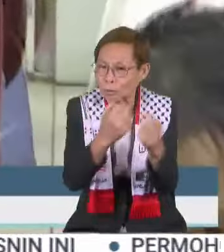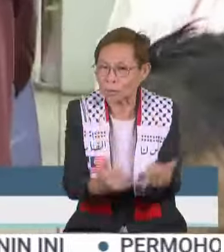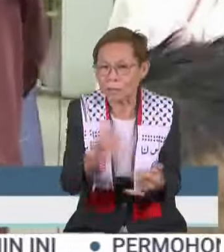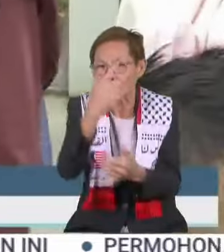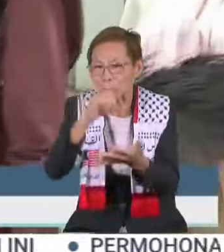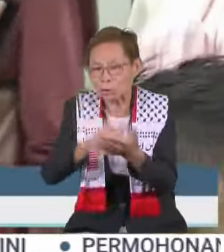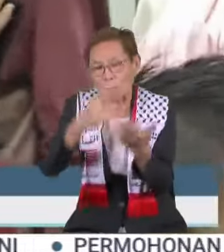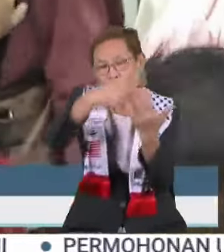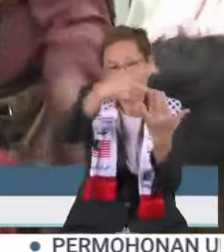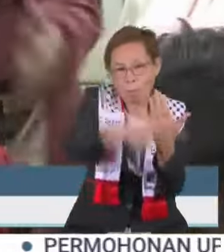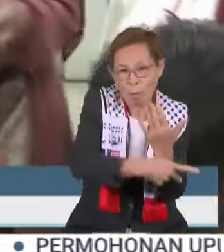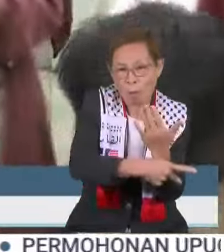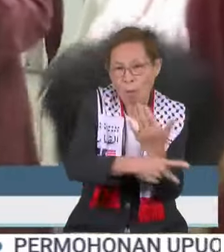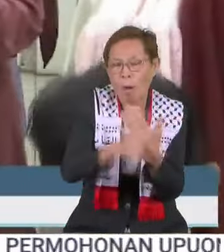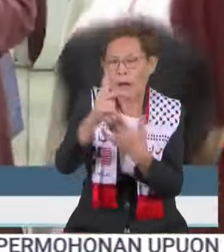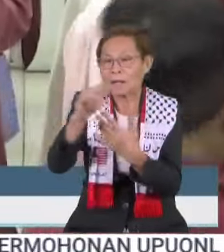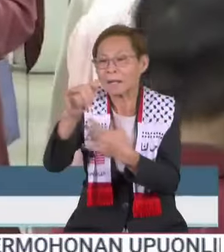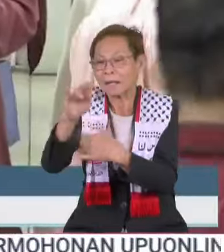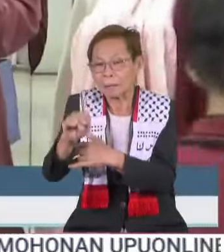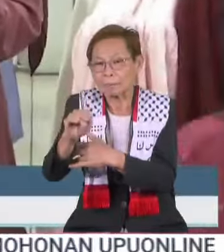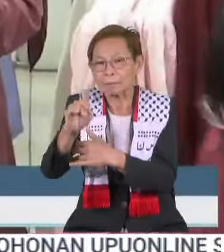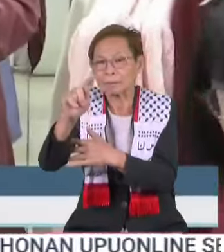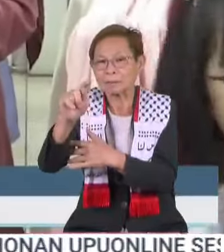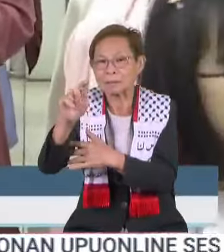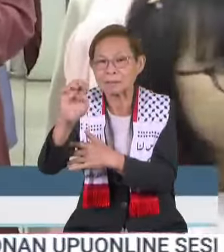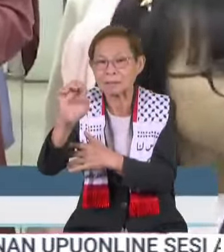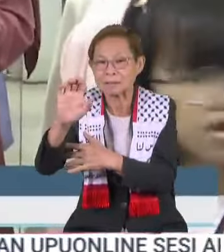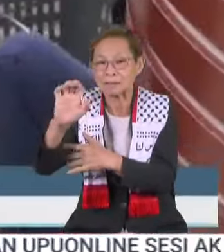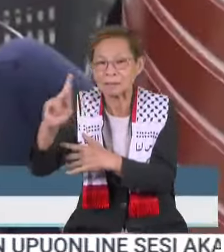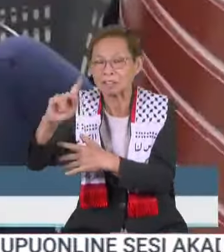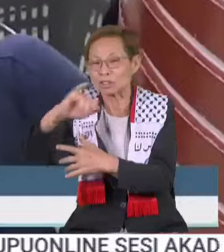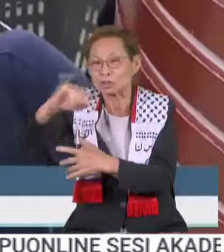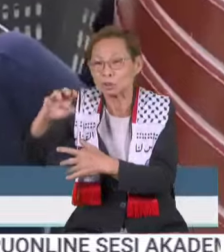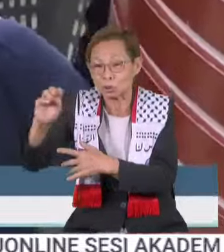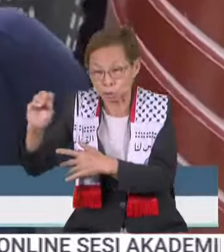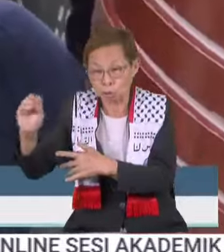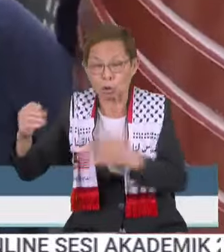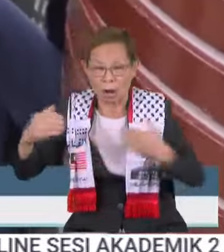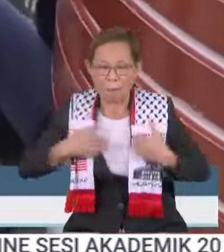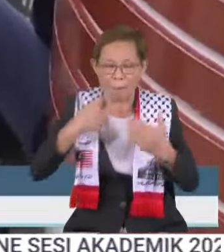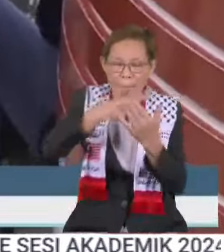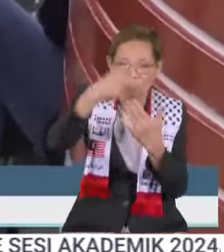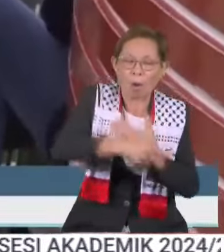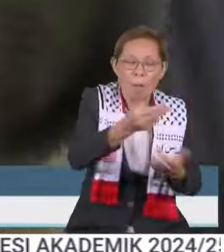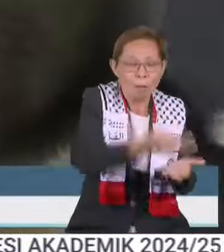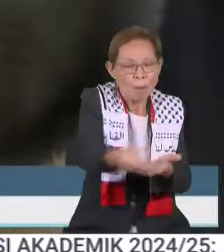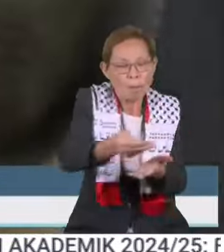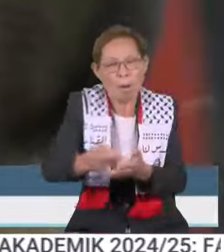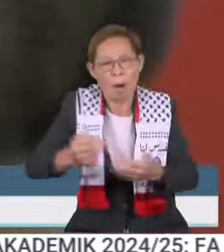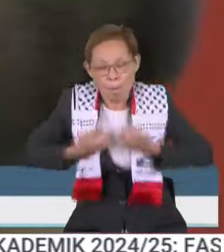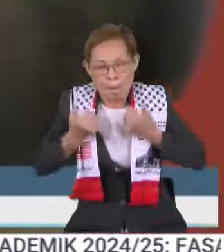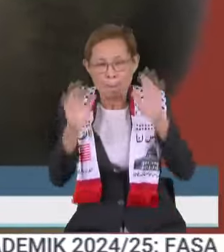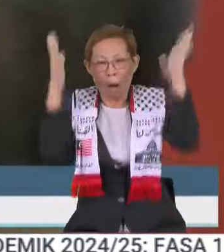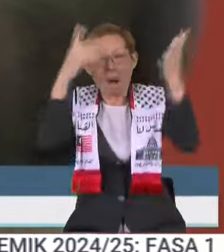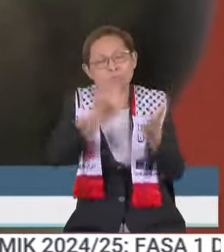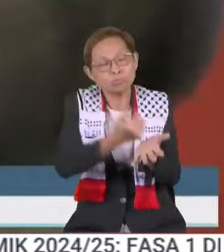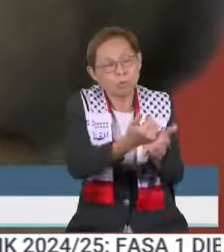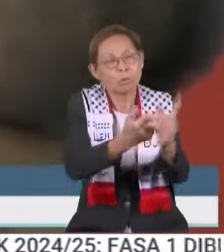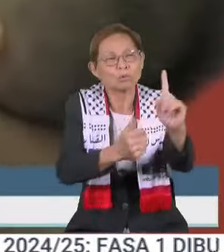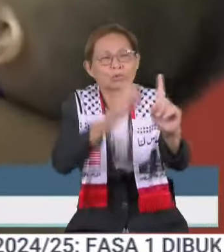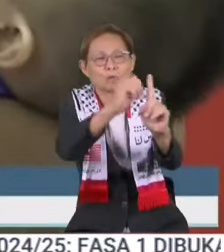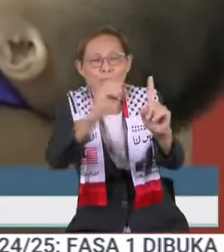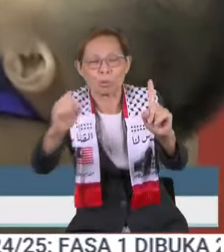Justru inisiatif Kim Taek Chong, KTC Consolidated Berhad mengadakan program shopping raya khusus menyantuni